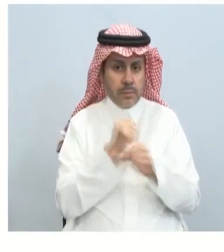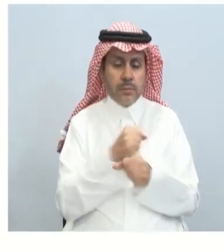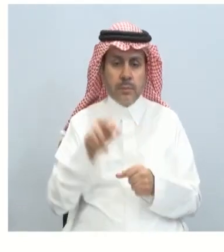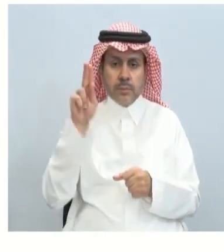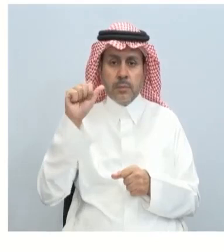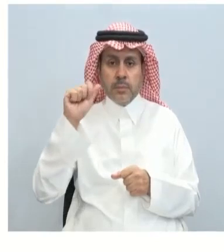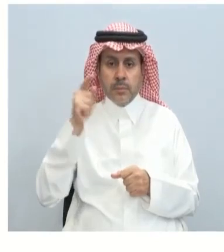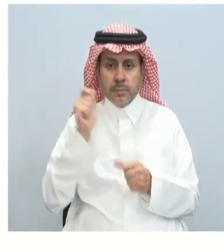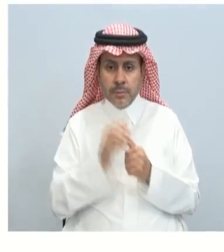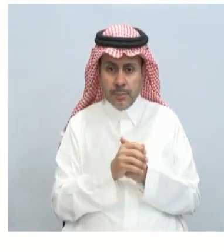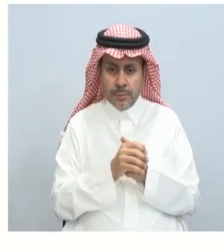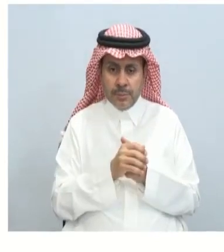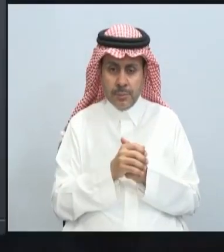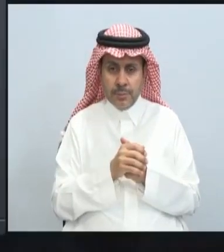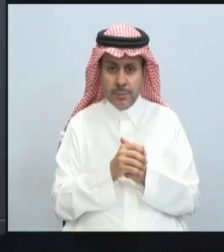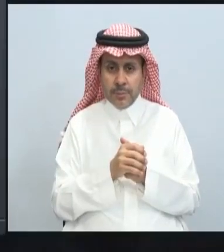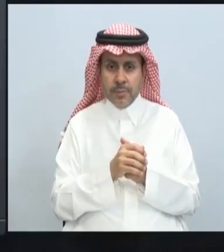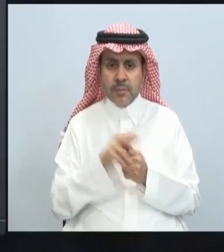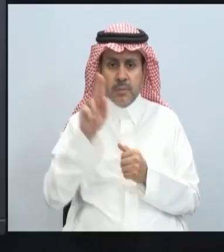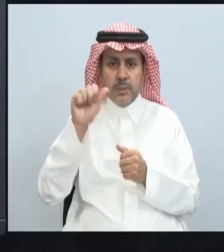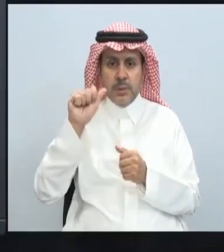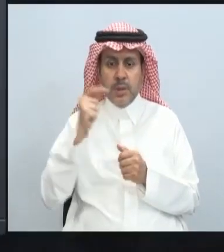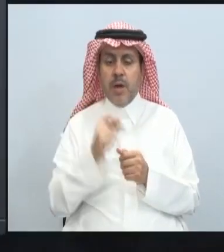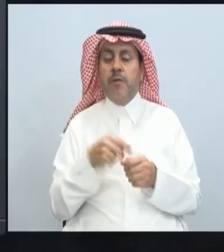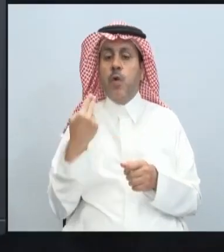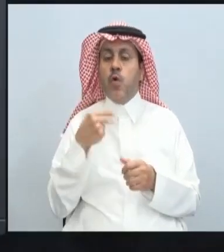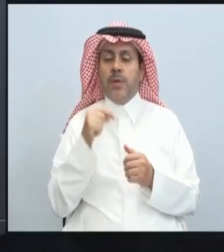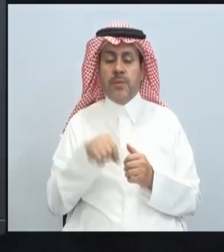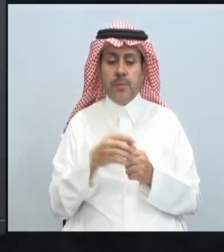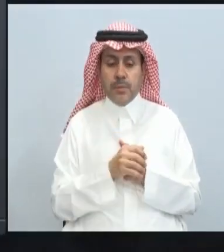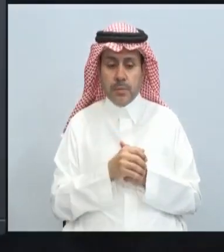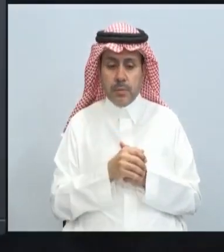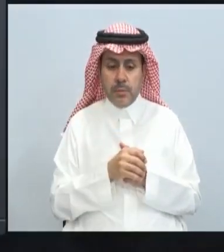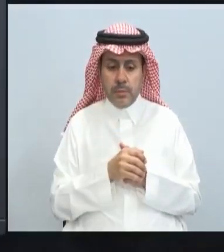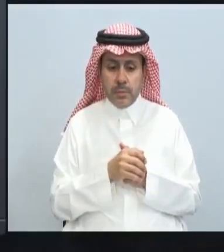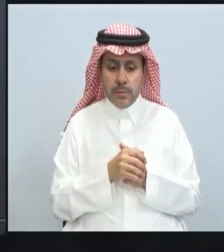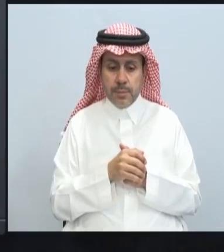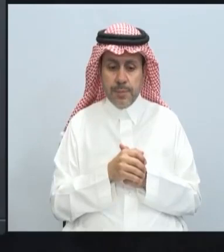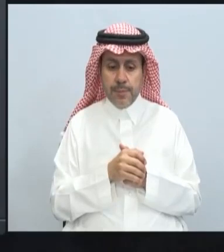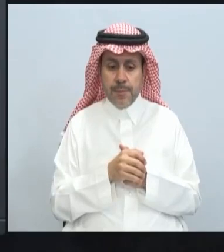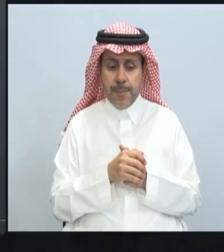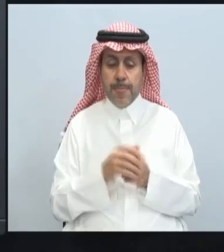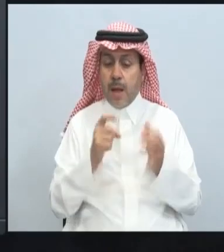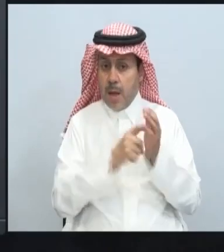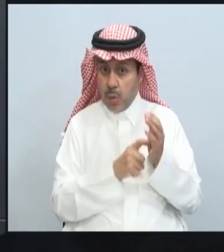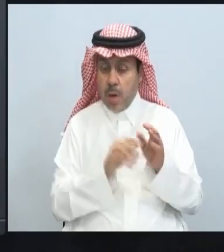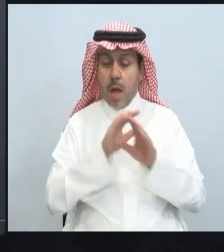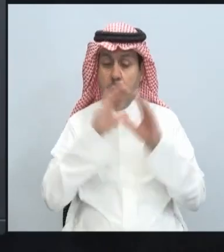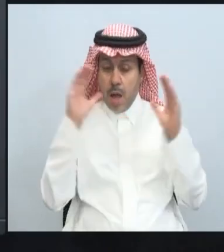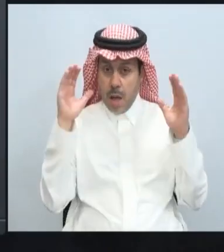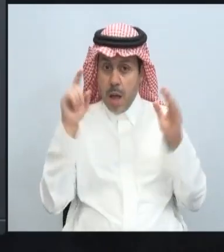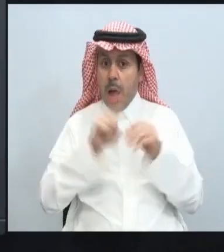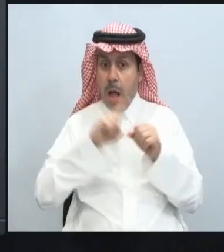النظر الى ماذا الى جانب تصرف الدوله في هذا الامر هل هو باعتباره قانون عام او قانون خاص